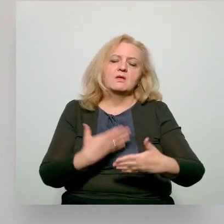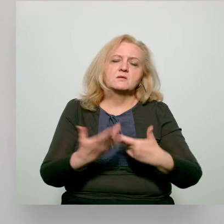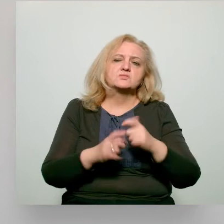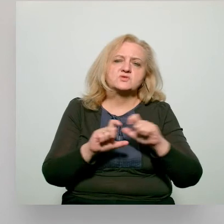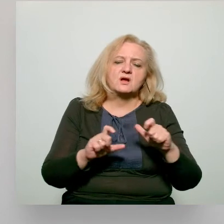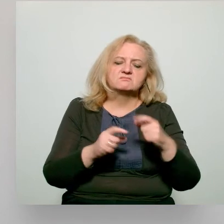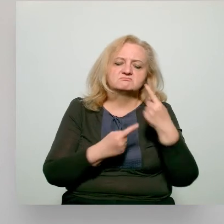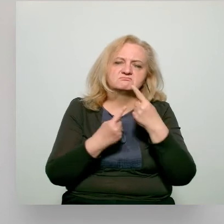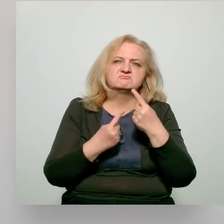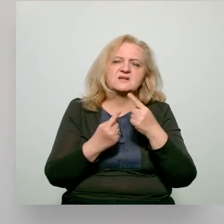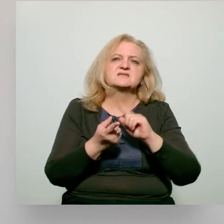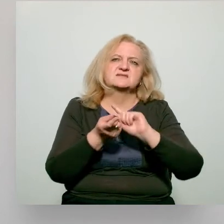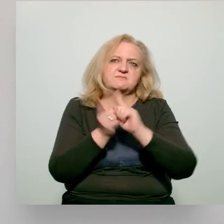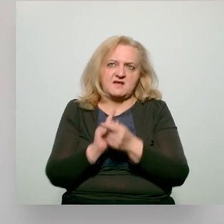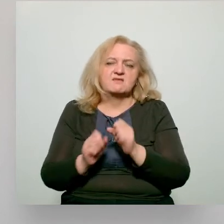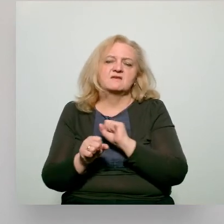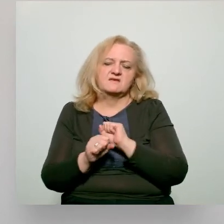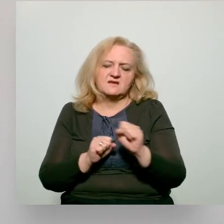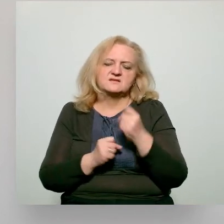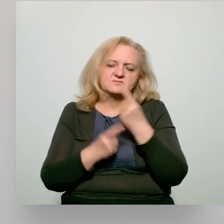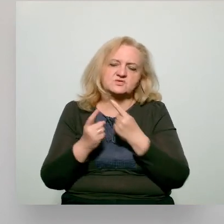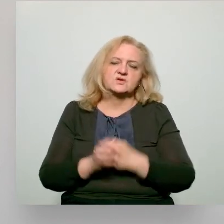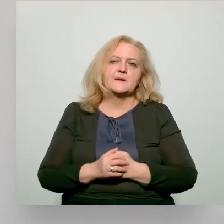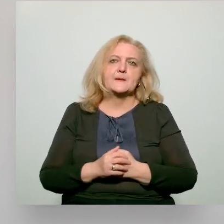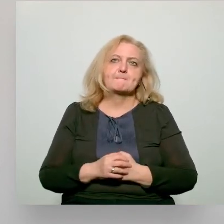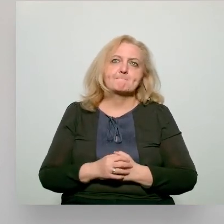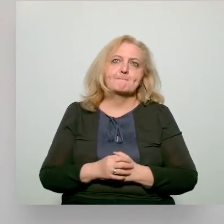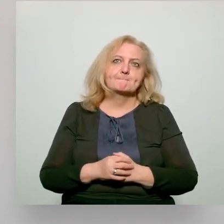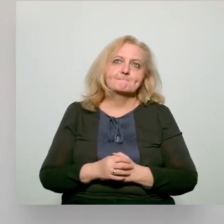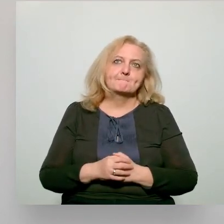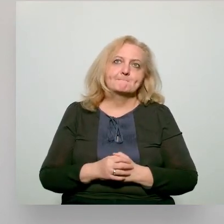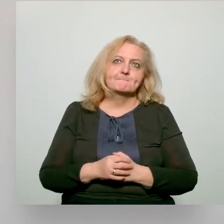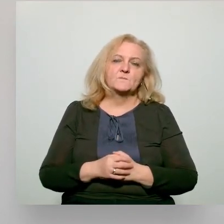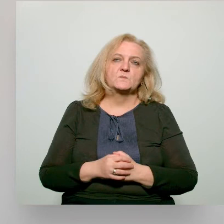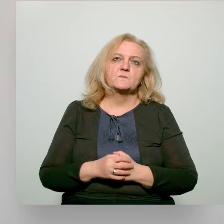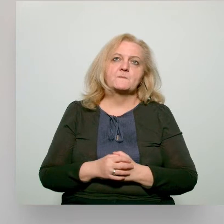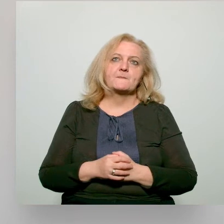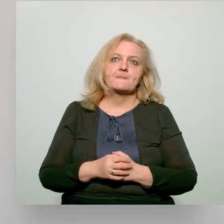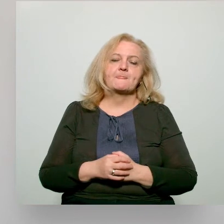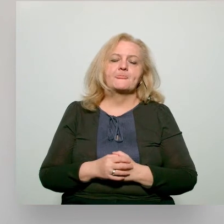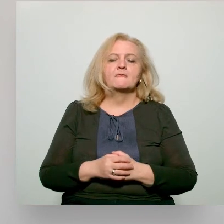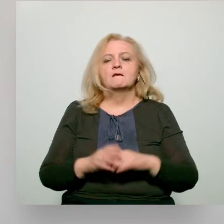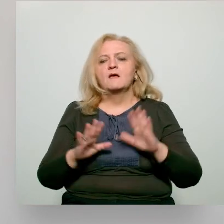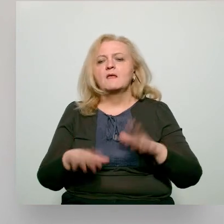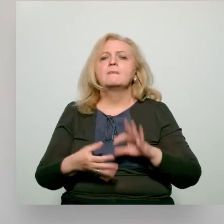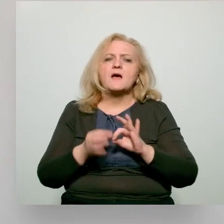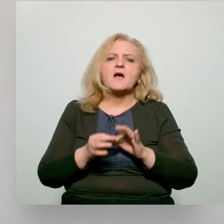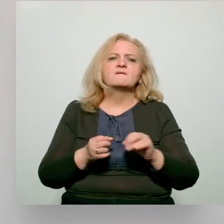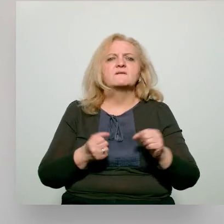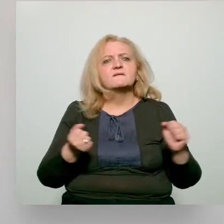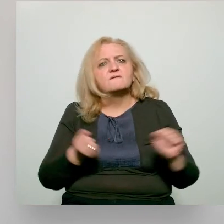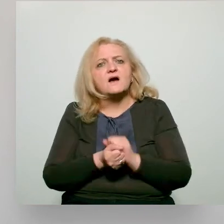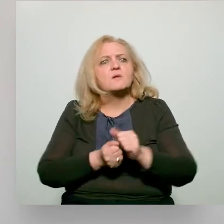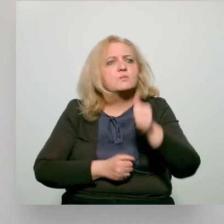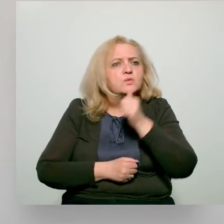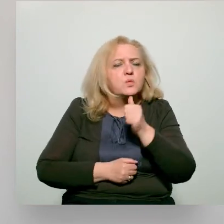że niezależnie od tego, jak słabe są twoje próby, i tak nie uciekniesz